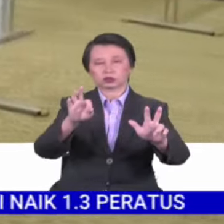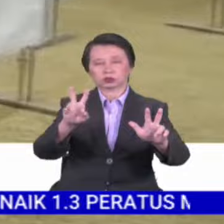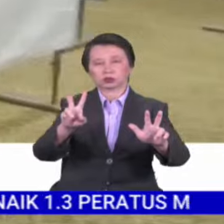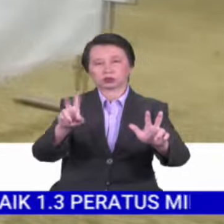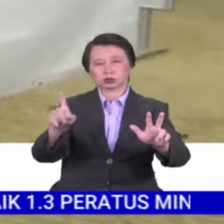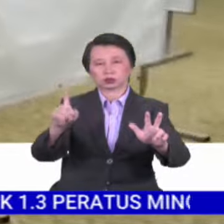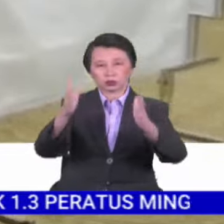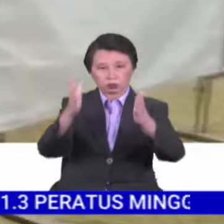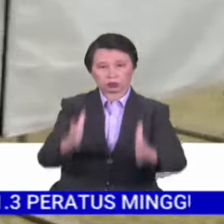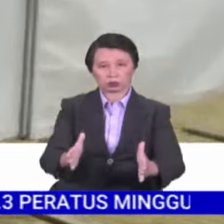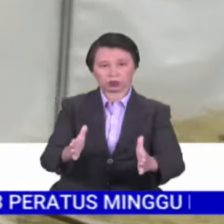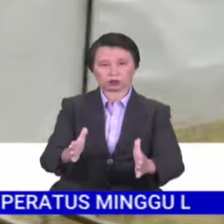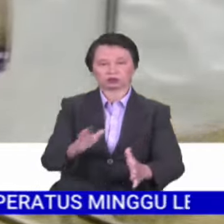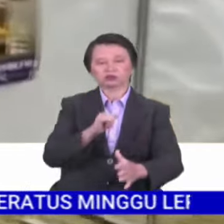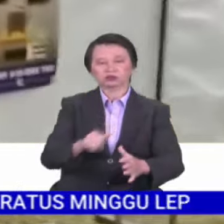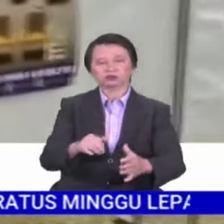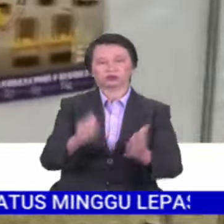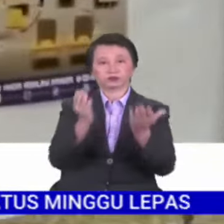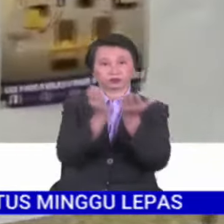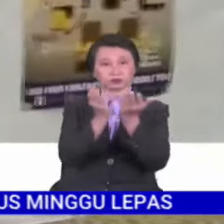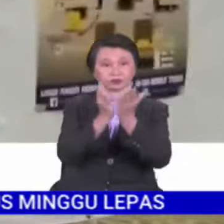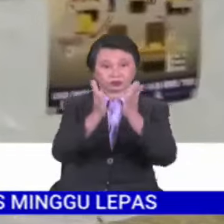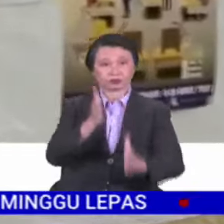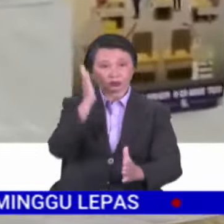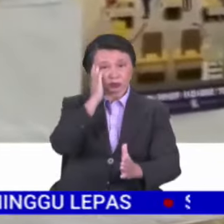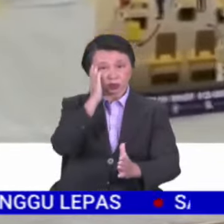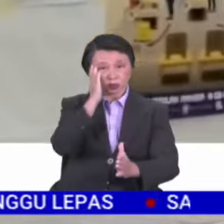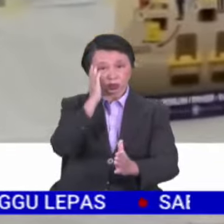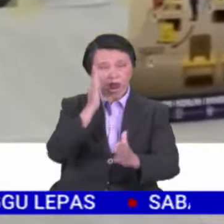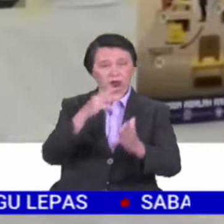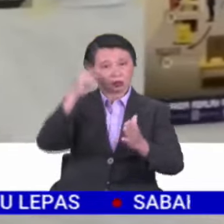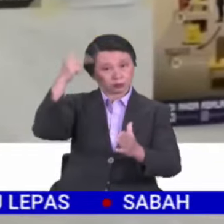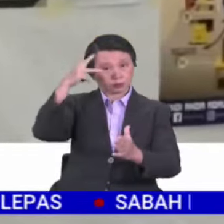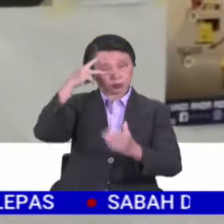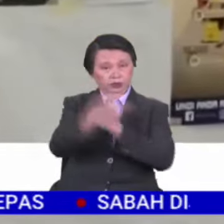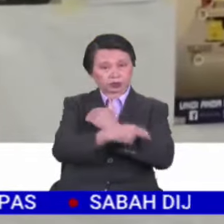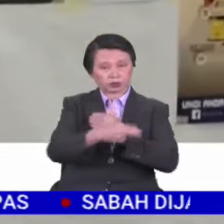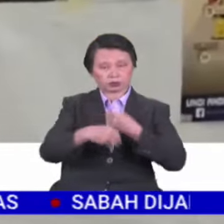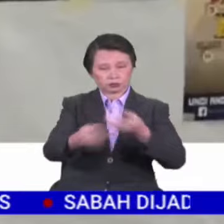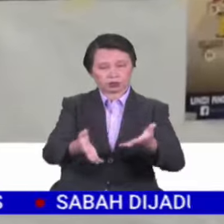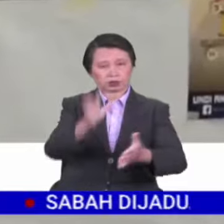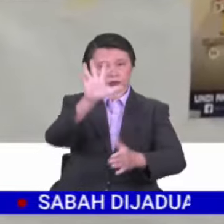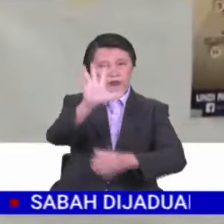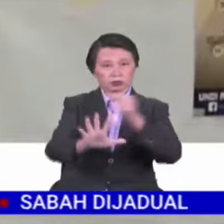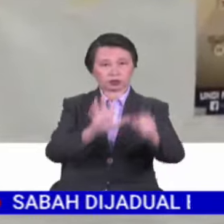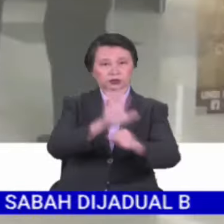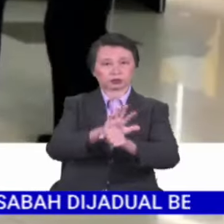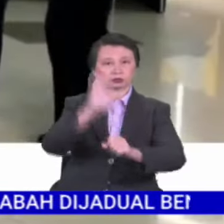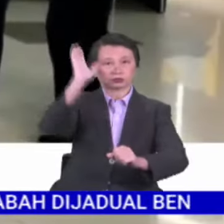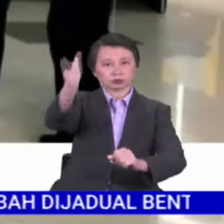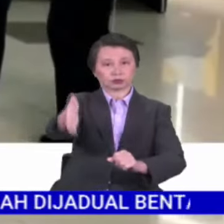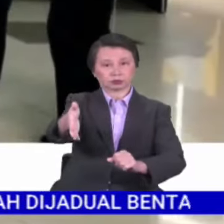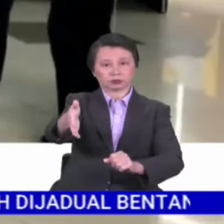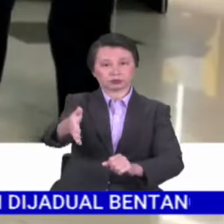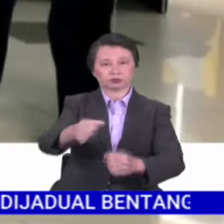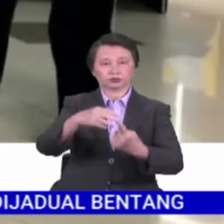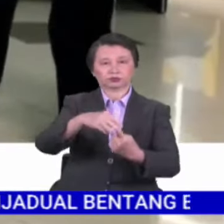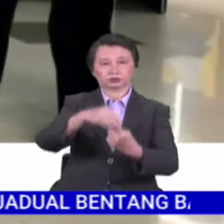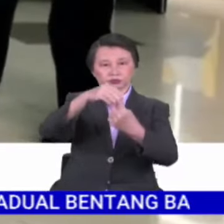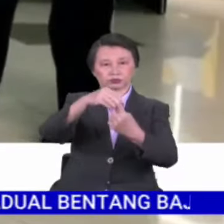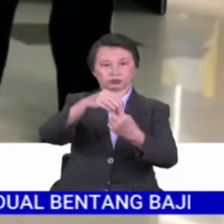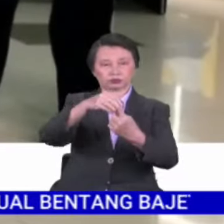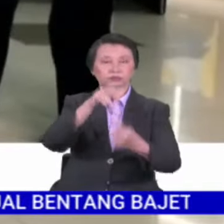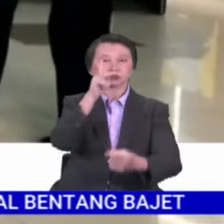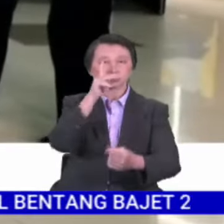357,971 orang. Kematangan pelajar-pelajar untuk mengetahui hala tuju politik negara memberi kesan 5 tahun akan datang. Khususnya di